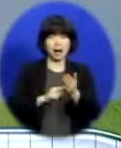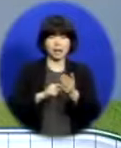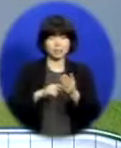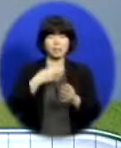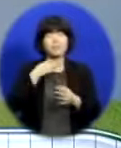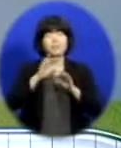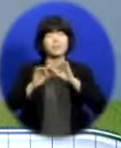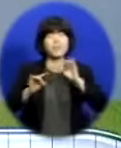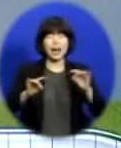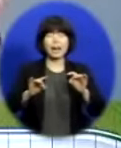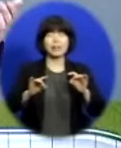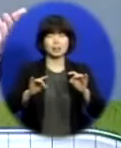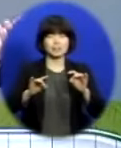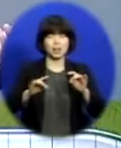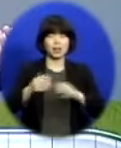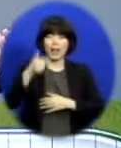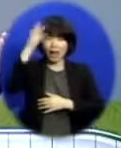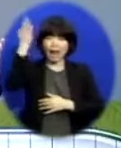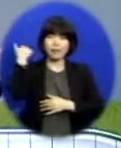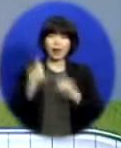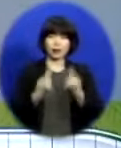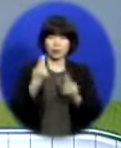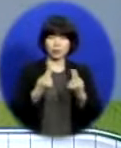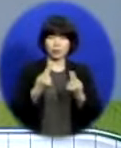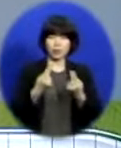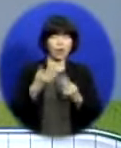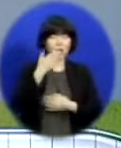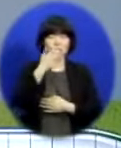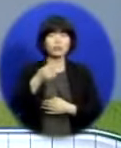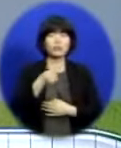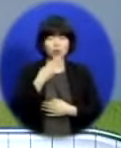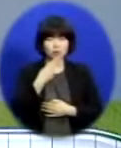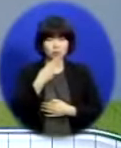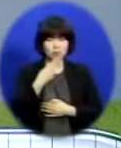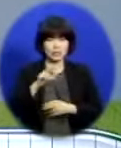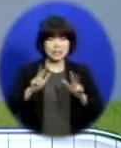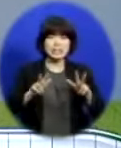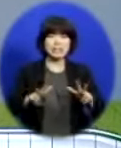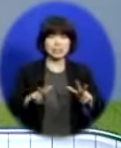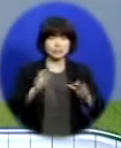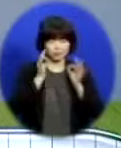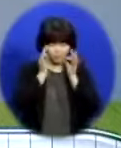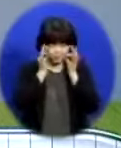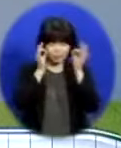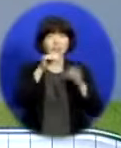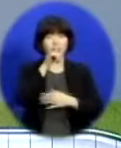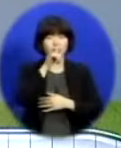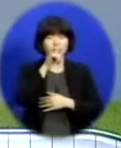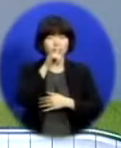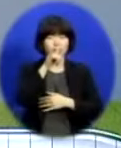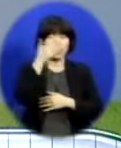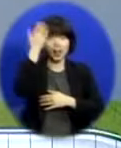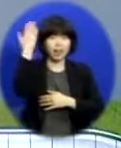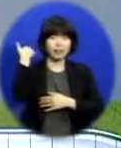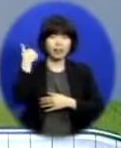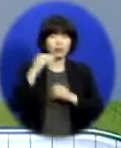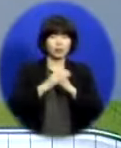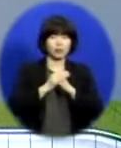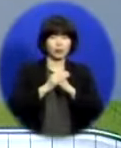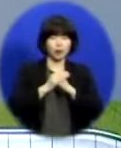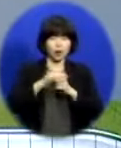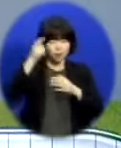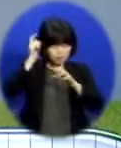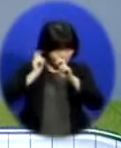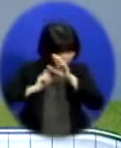갈급함은 그때와 비교해서 비교할 수 없이 간절합니다 그날도 밤새도록